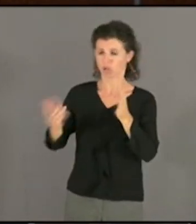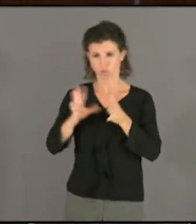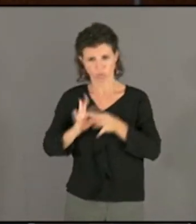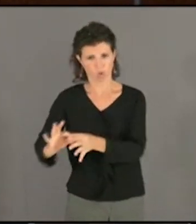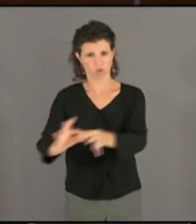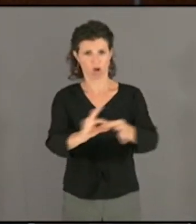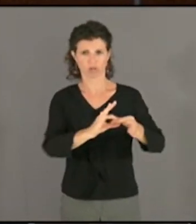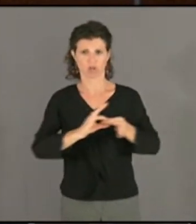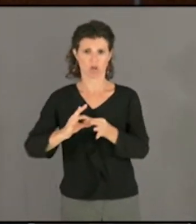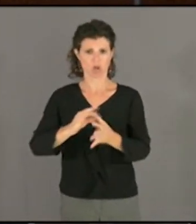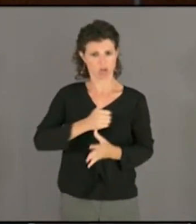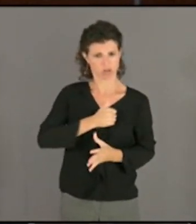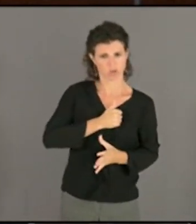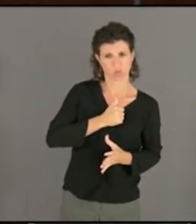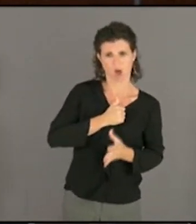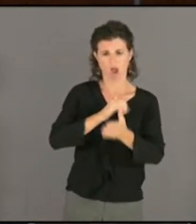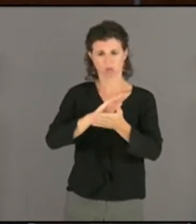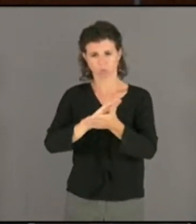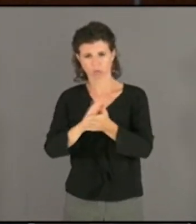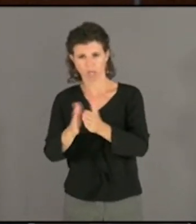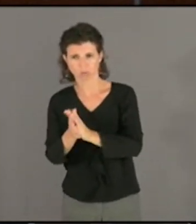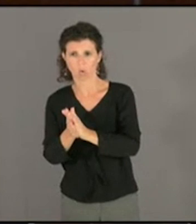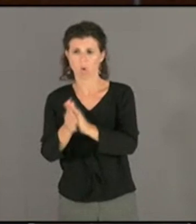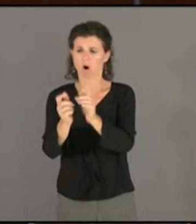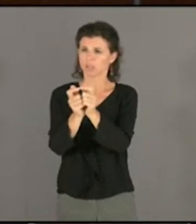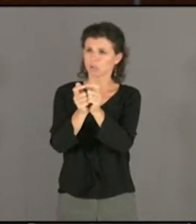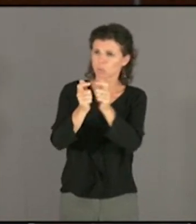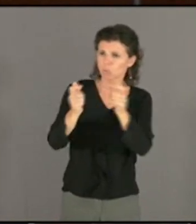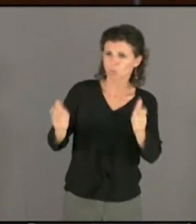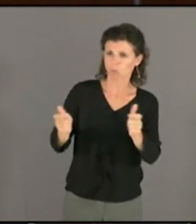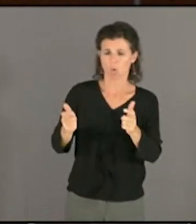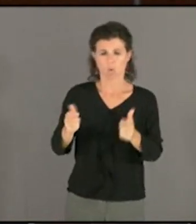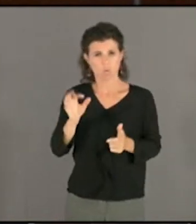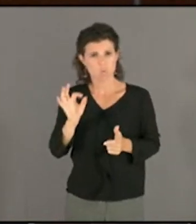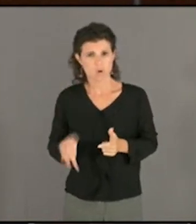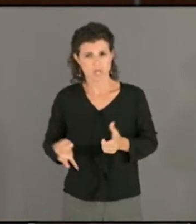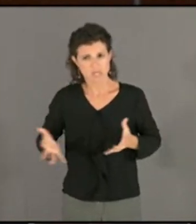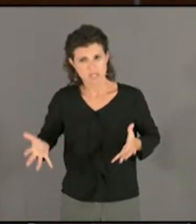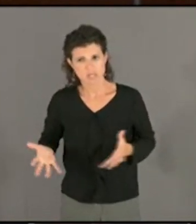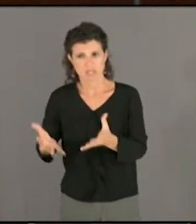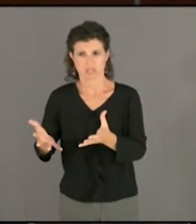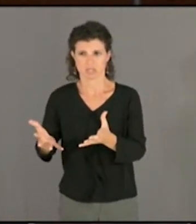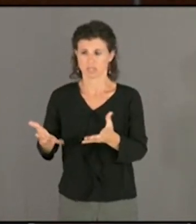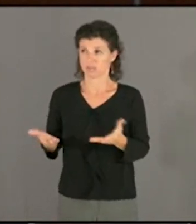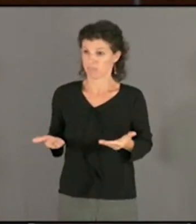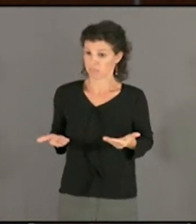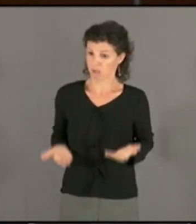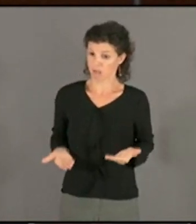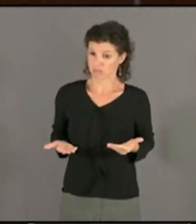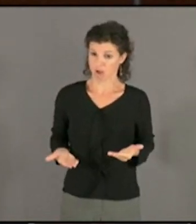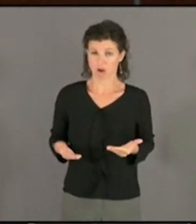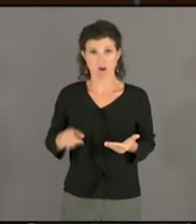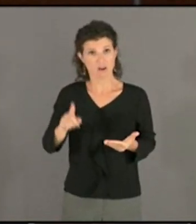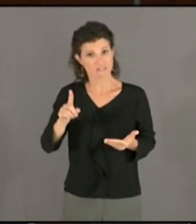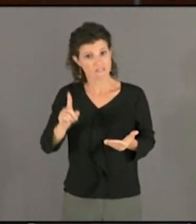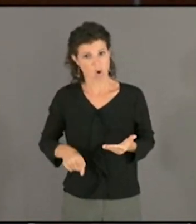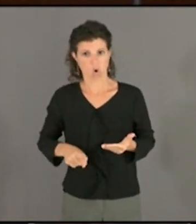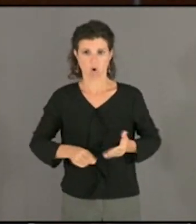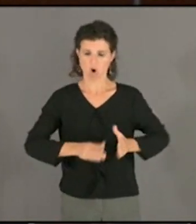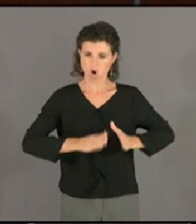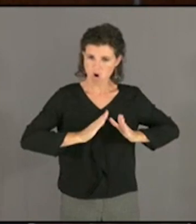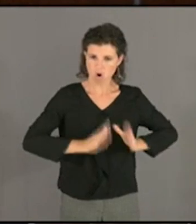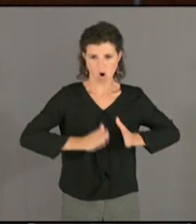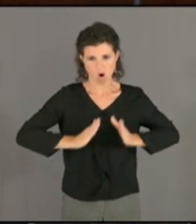associative, institutionnelle. Et que donc, encore une fois, qu'il fallait cette fois mettre les moyens pour rétablir